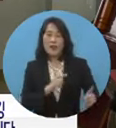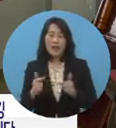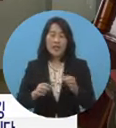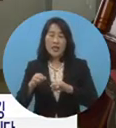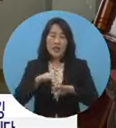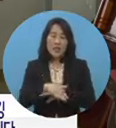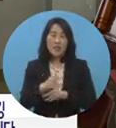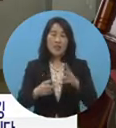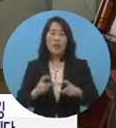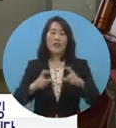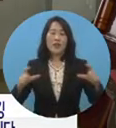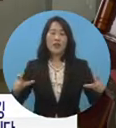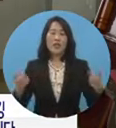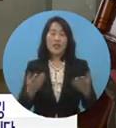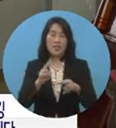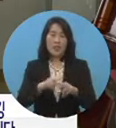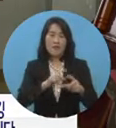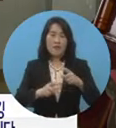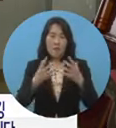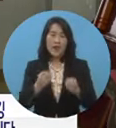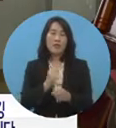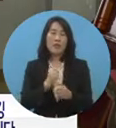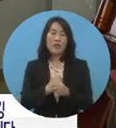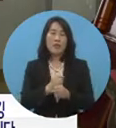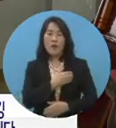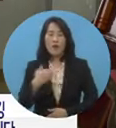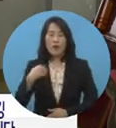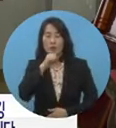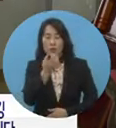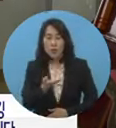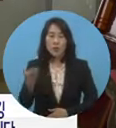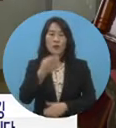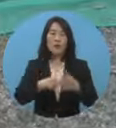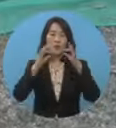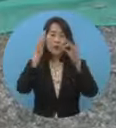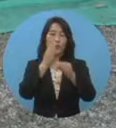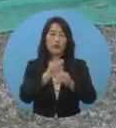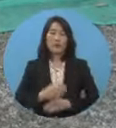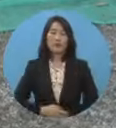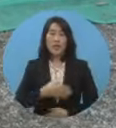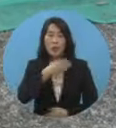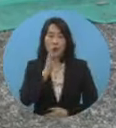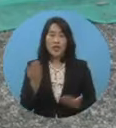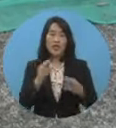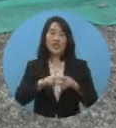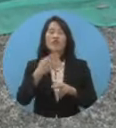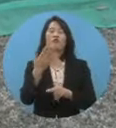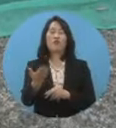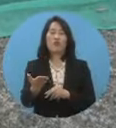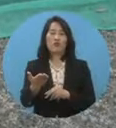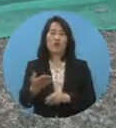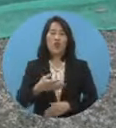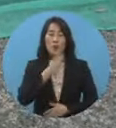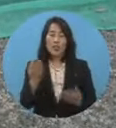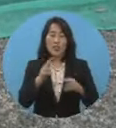시장형 사업 확대로 일자리 에 질과 만족도를 높이기 에 노력하고 있습니다 어르신에게 일거리를 제공하는